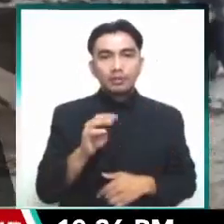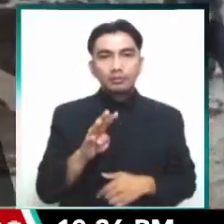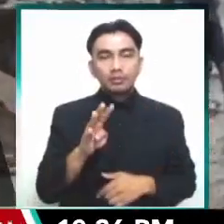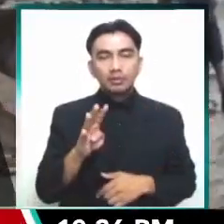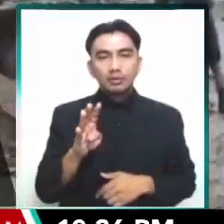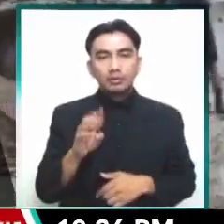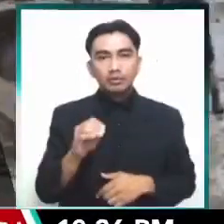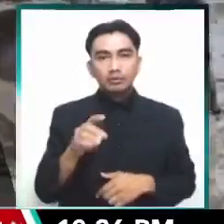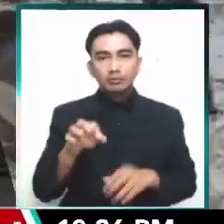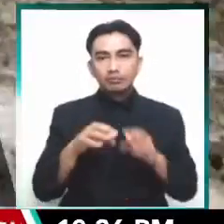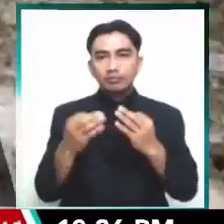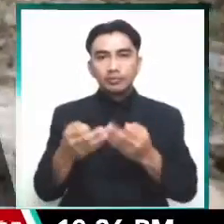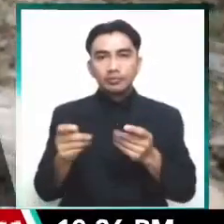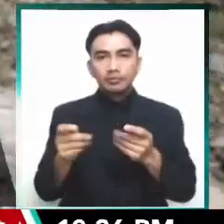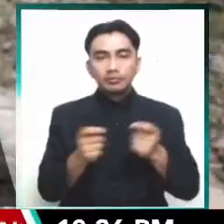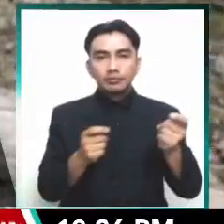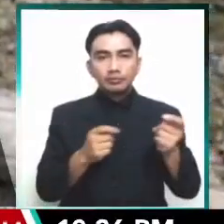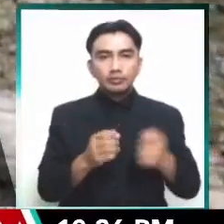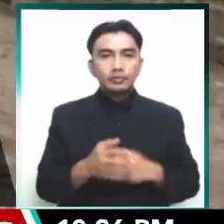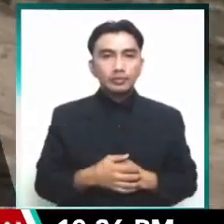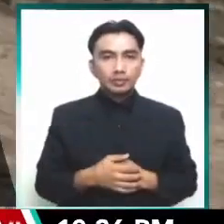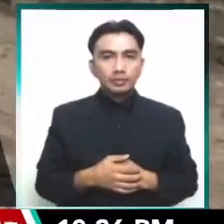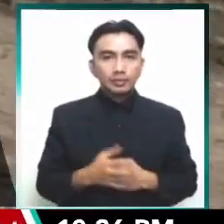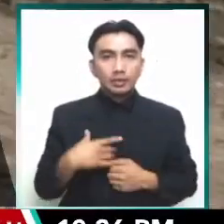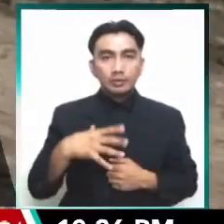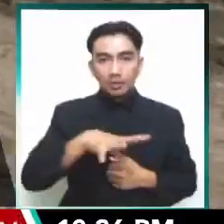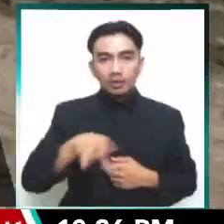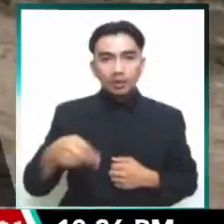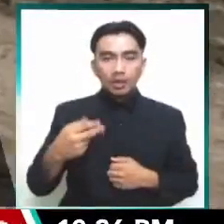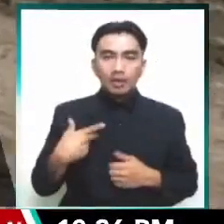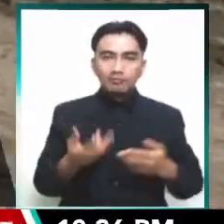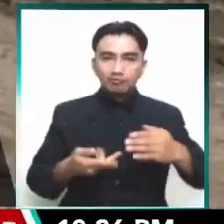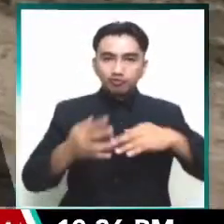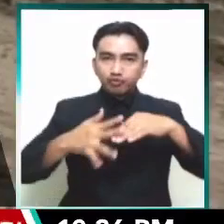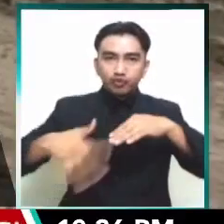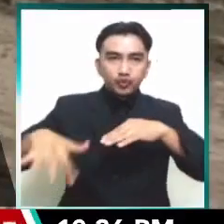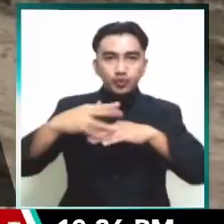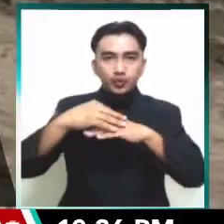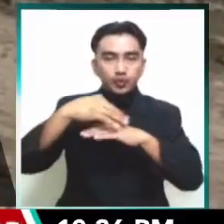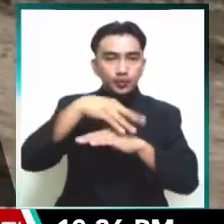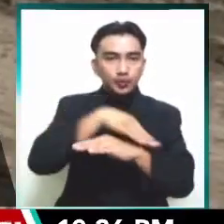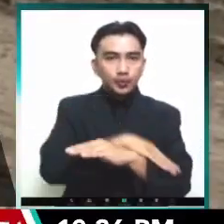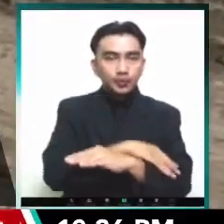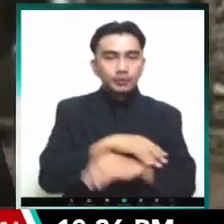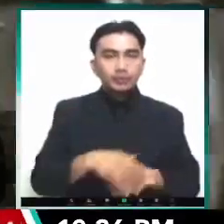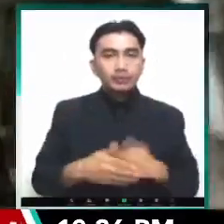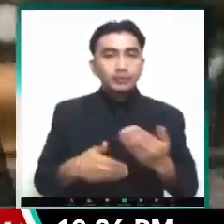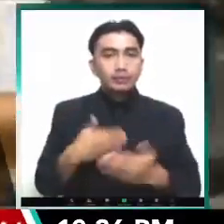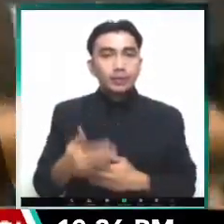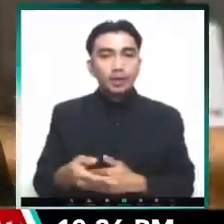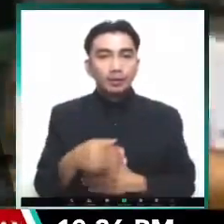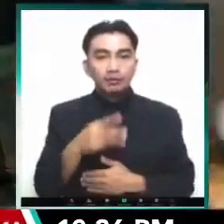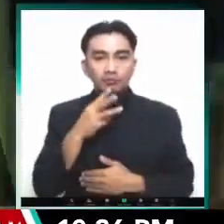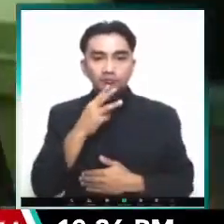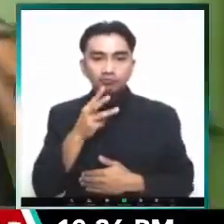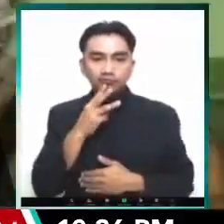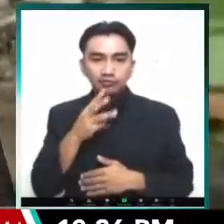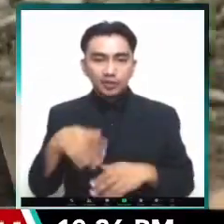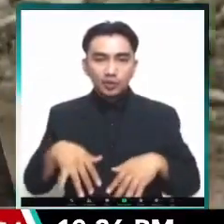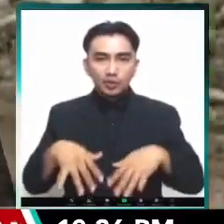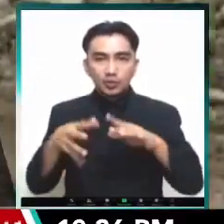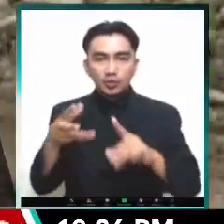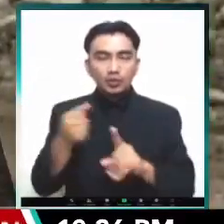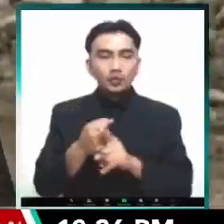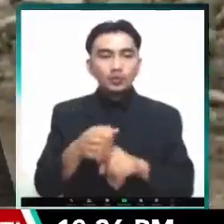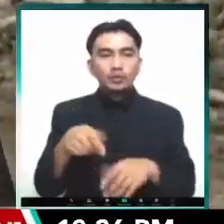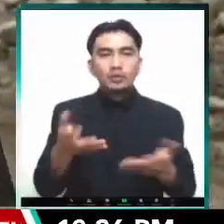ang landslide sa Cagayan. Sinira ng malakas na ragasan ng tubig ang isang tulay sa Barangay Carilocod sa bayan